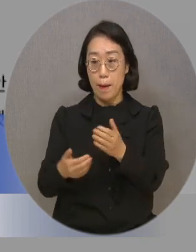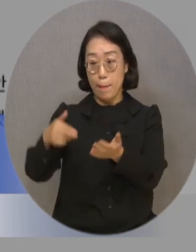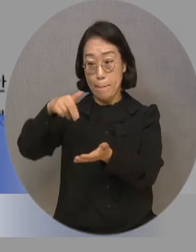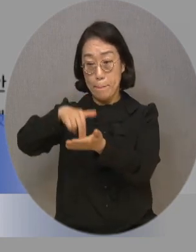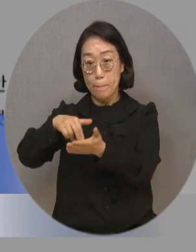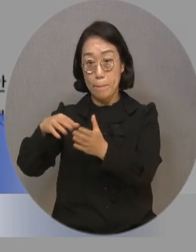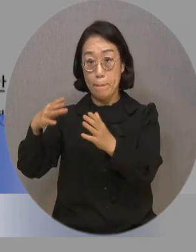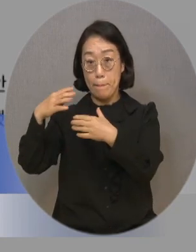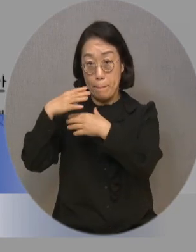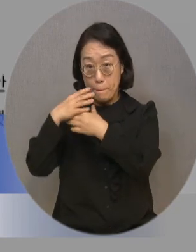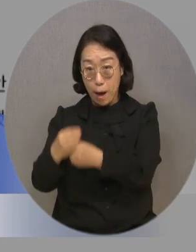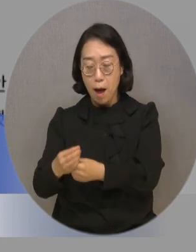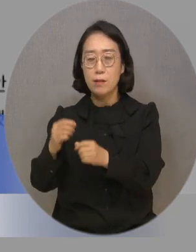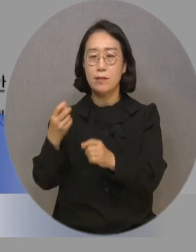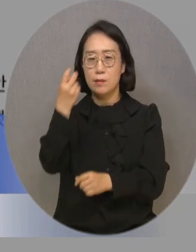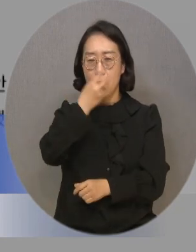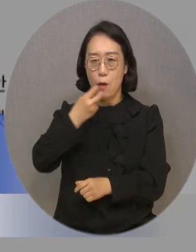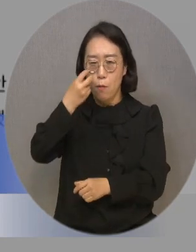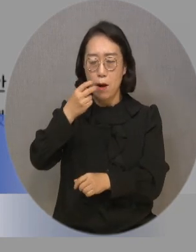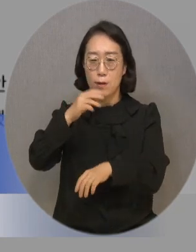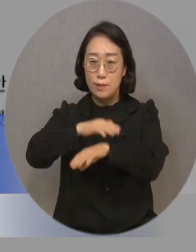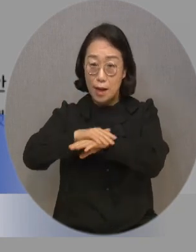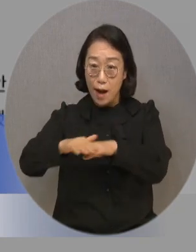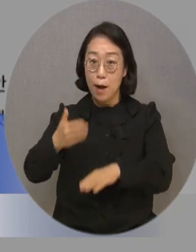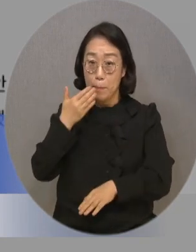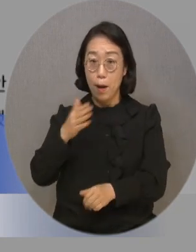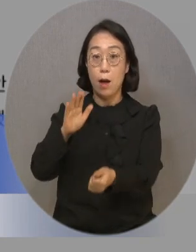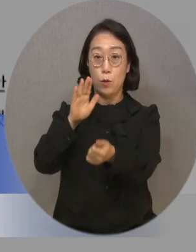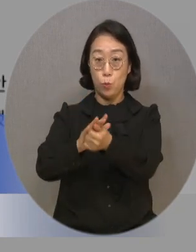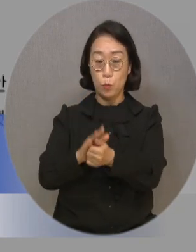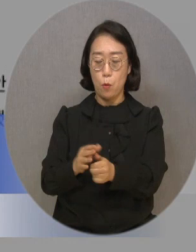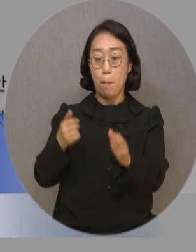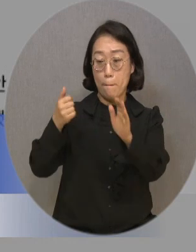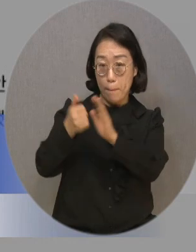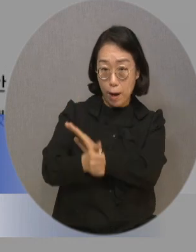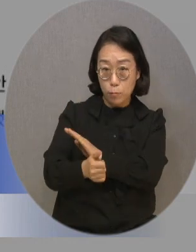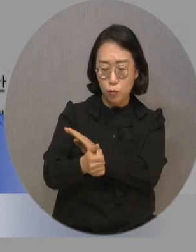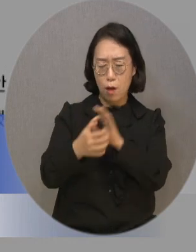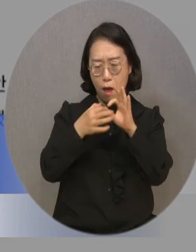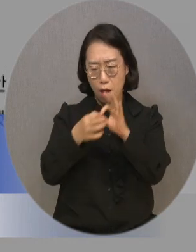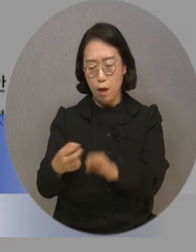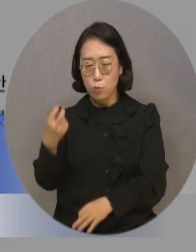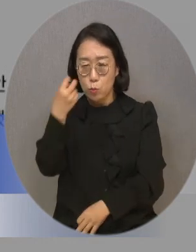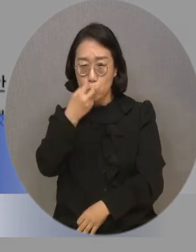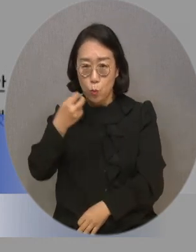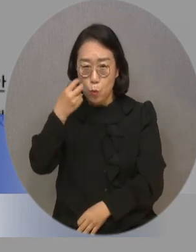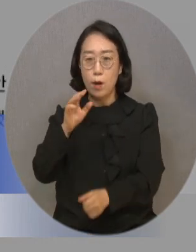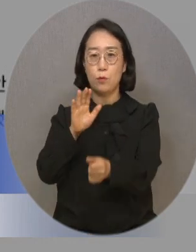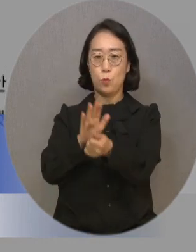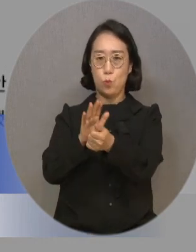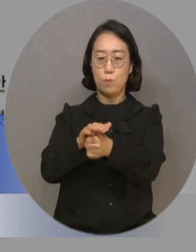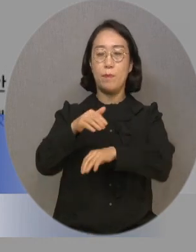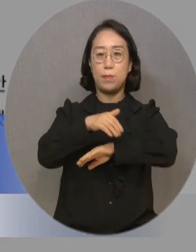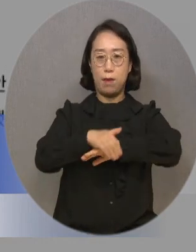대상자의 안정적인 생활이 유지될 수 있도록 이 현장 방문과 모니터링을 실시할